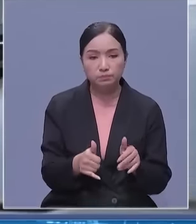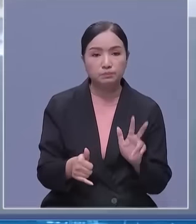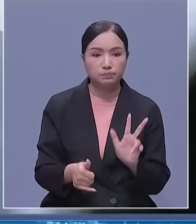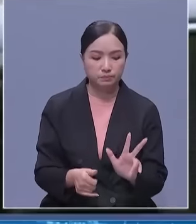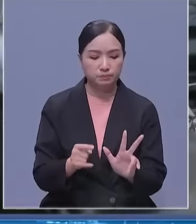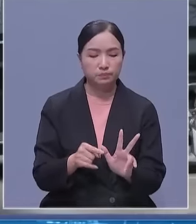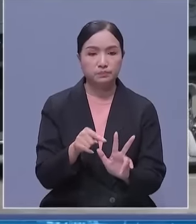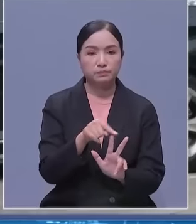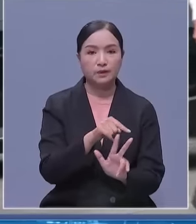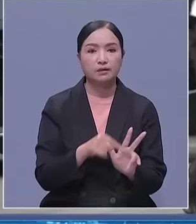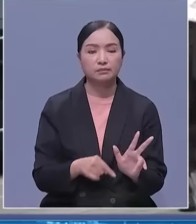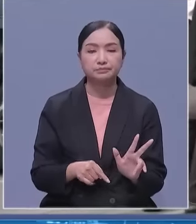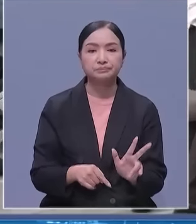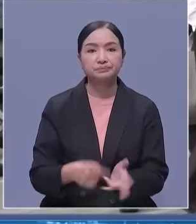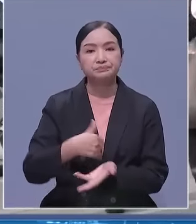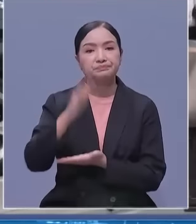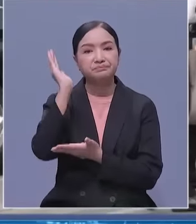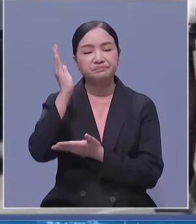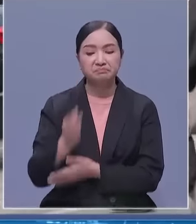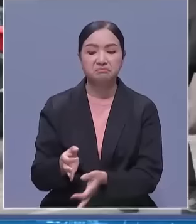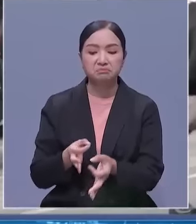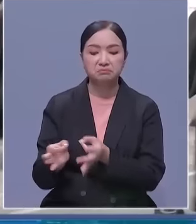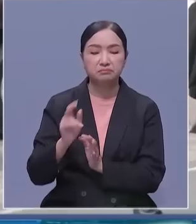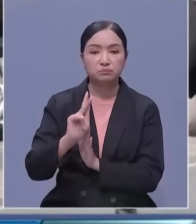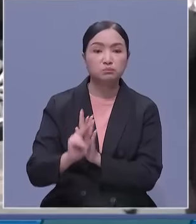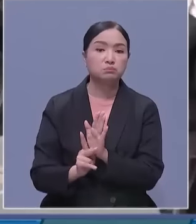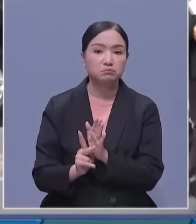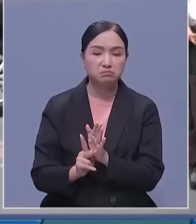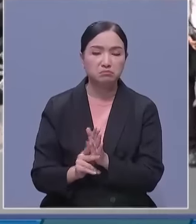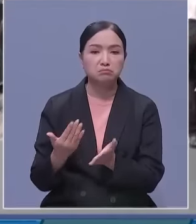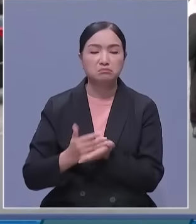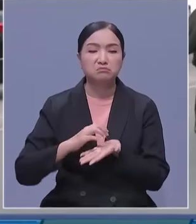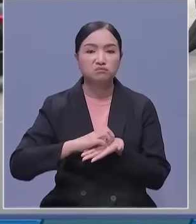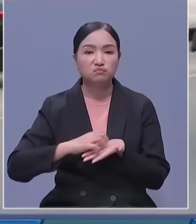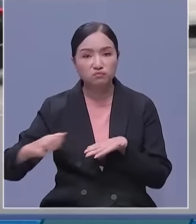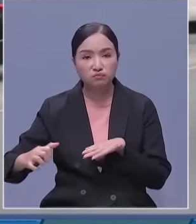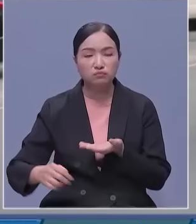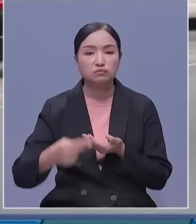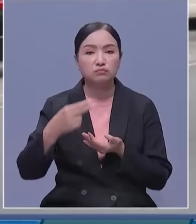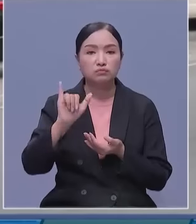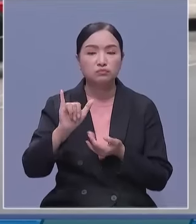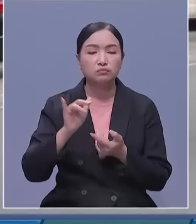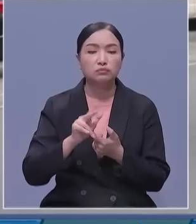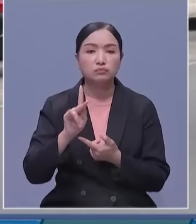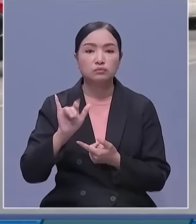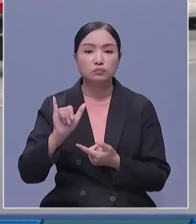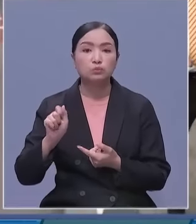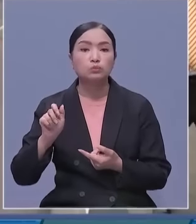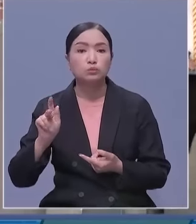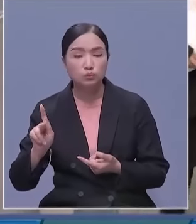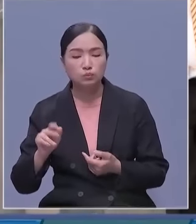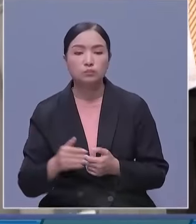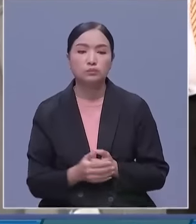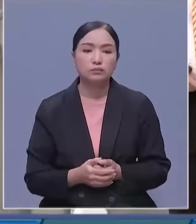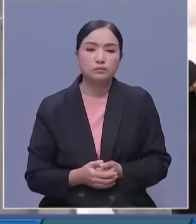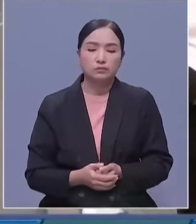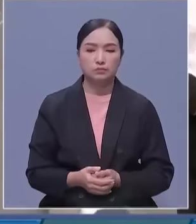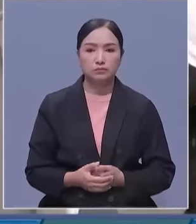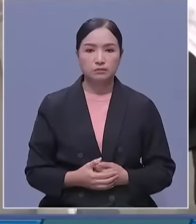อกว่าอดีตที่ปรึกษากฎหมายคนนี้เนี่ยมีการเหมือนกับยักยอกเงินไปมีการไปดำเนินคดีกับ